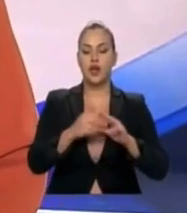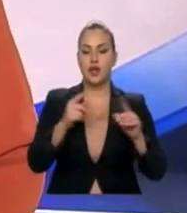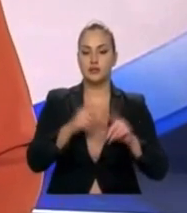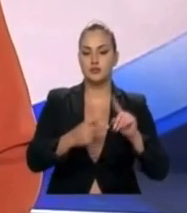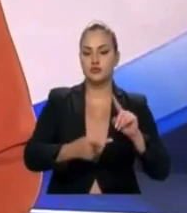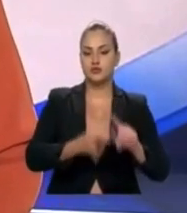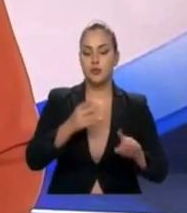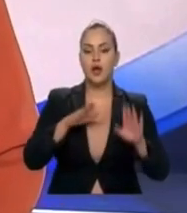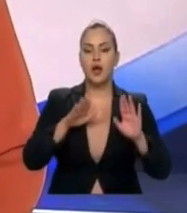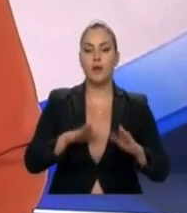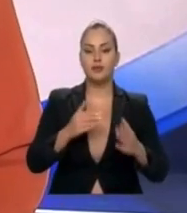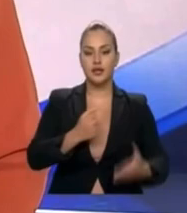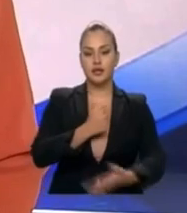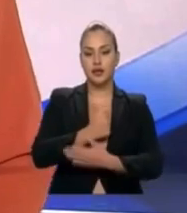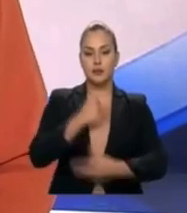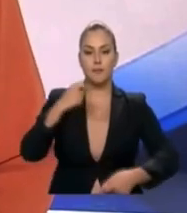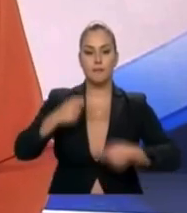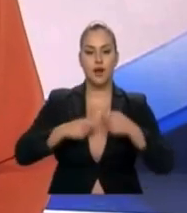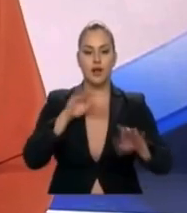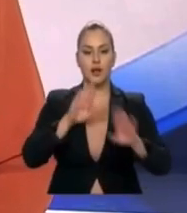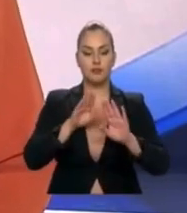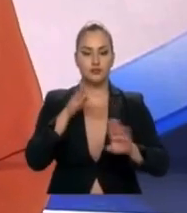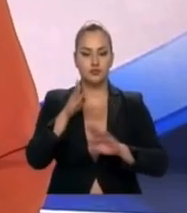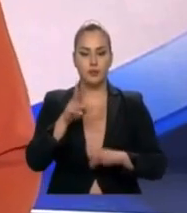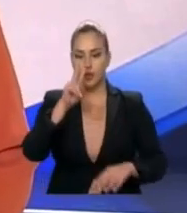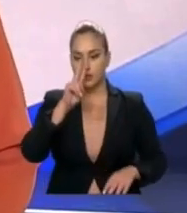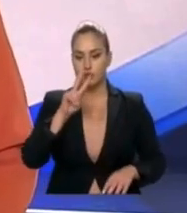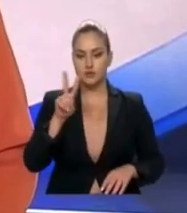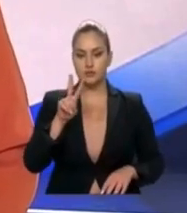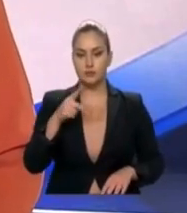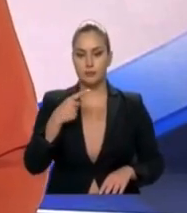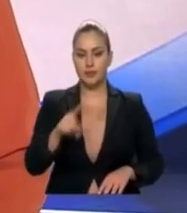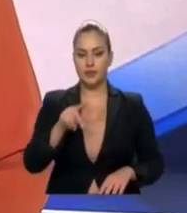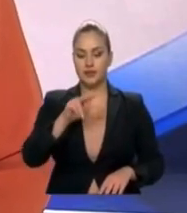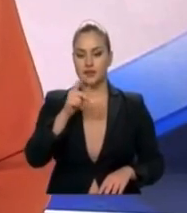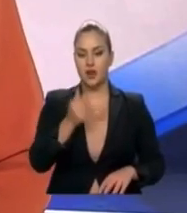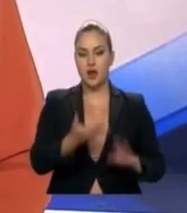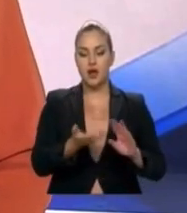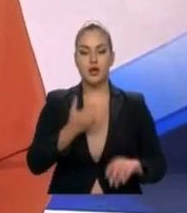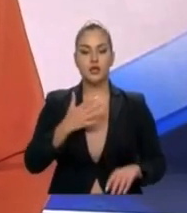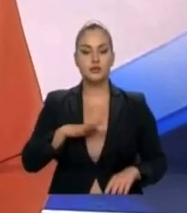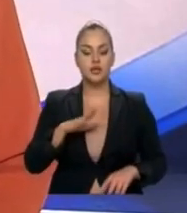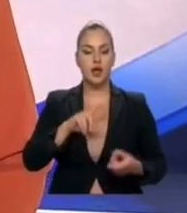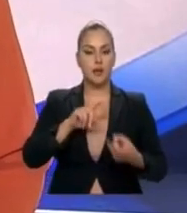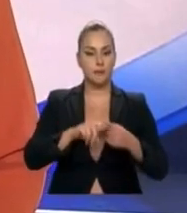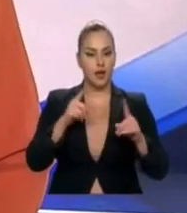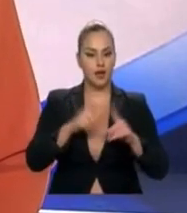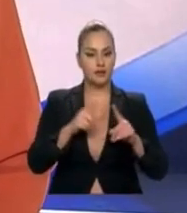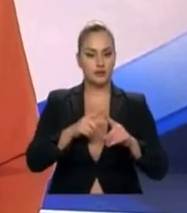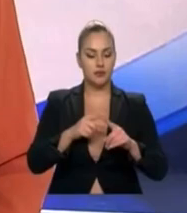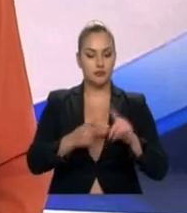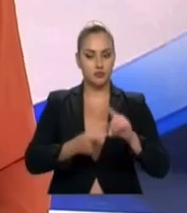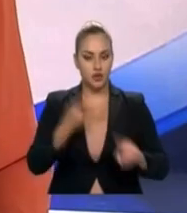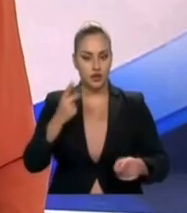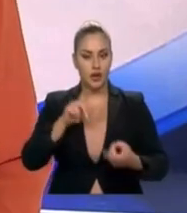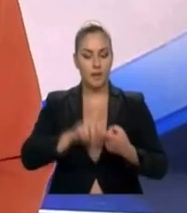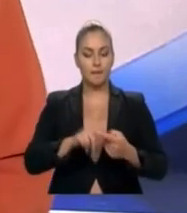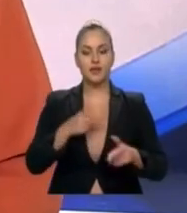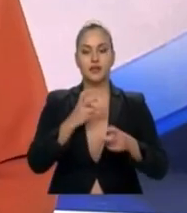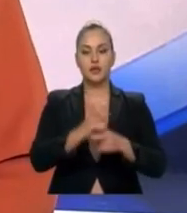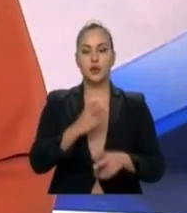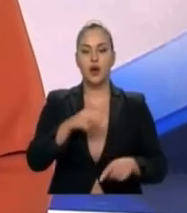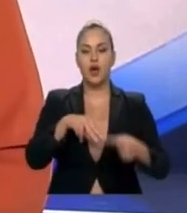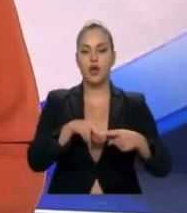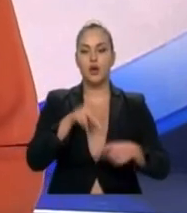hesabı çalmakla kalmadı. Yardım bahanesiyle kapısını çalıp 200 bin lira istedi. Hem hesabını kaptıran hem de tehdit